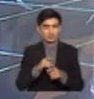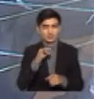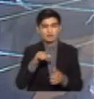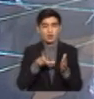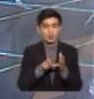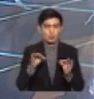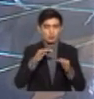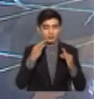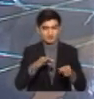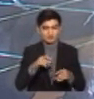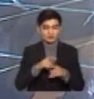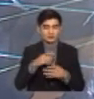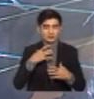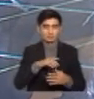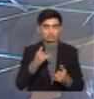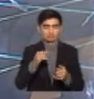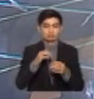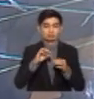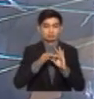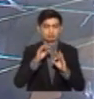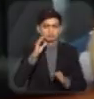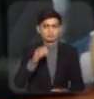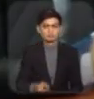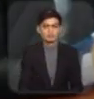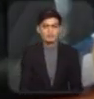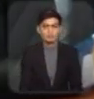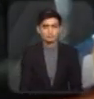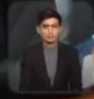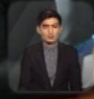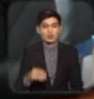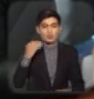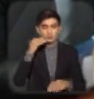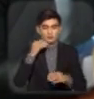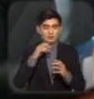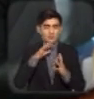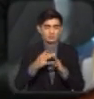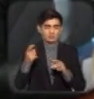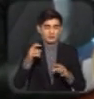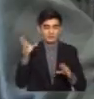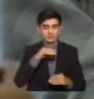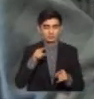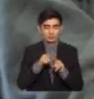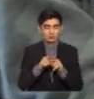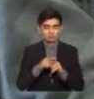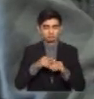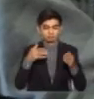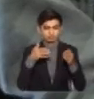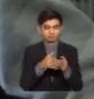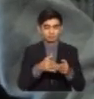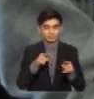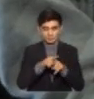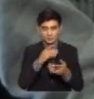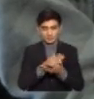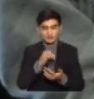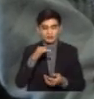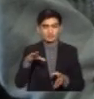ситуации разбирались наши корреспонденты активен ские фермеры чувствуют себя загнанными в угол они уверяют